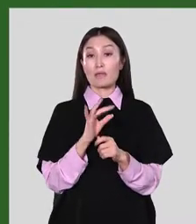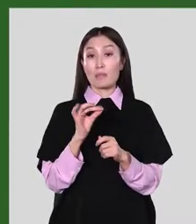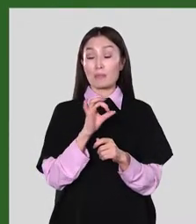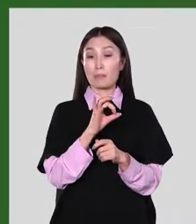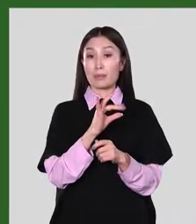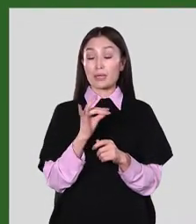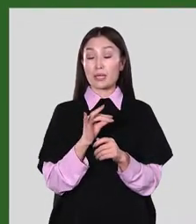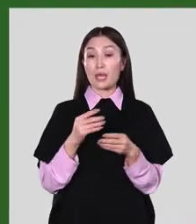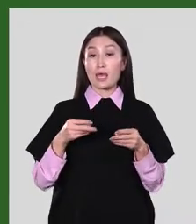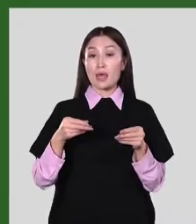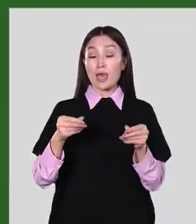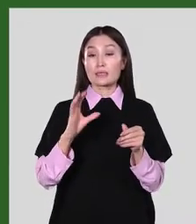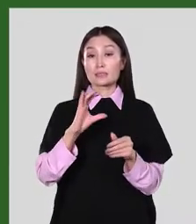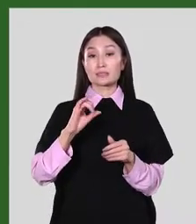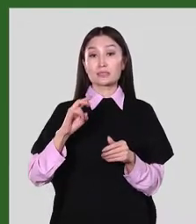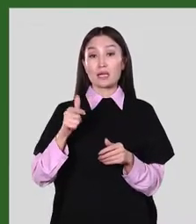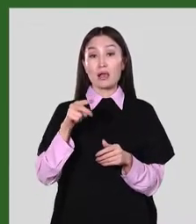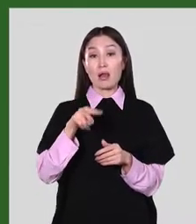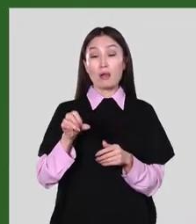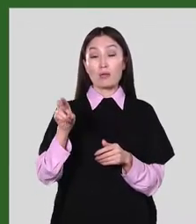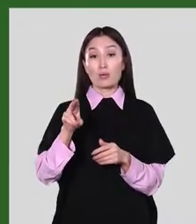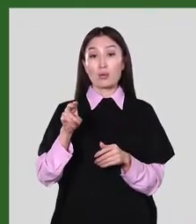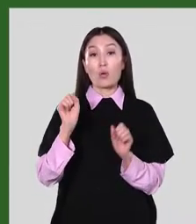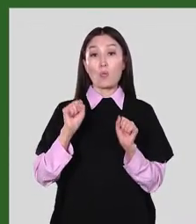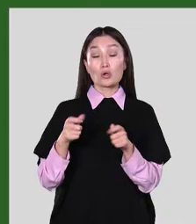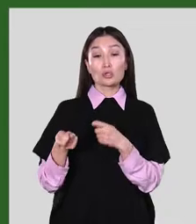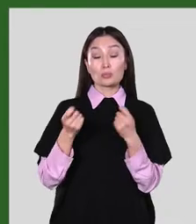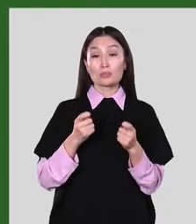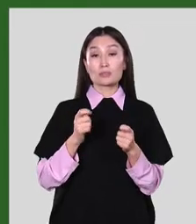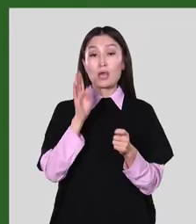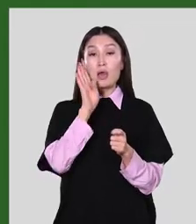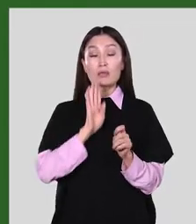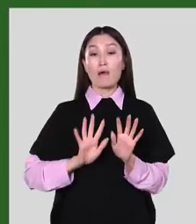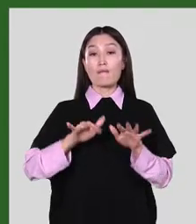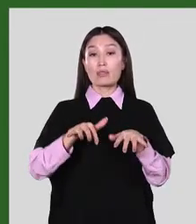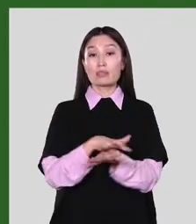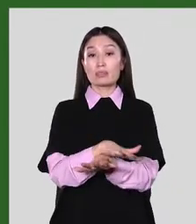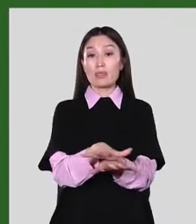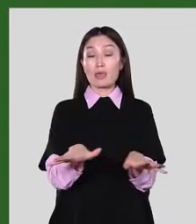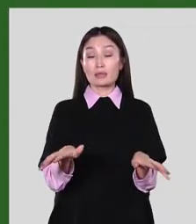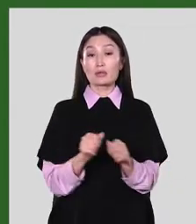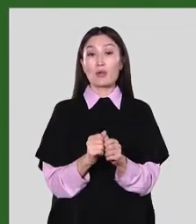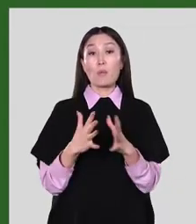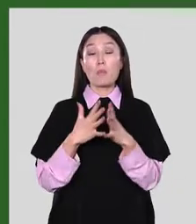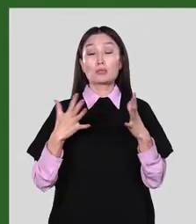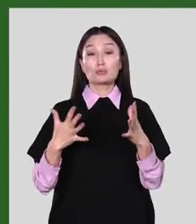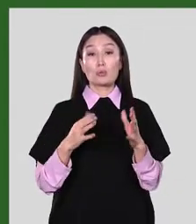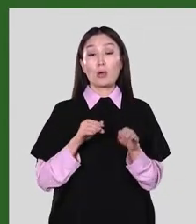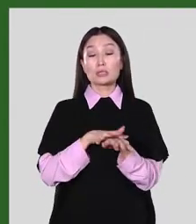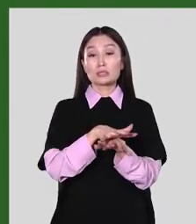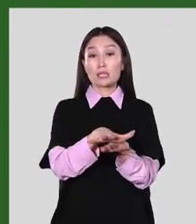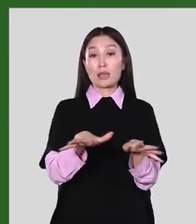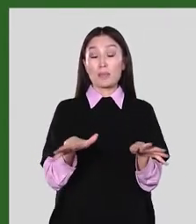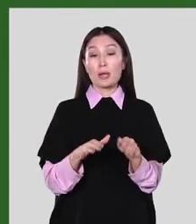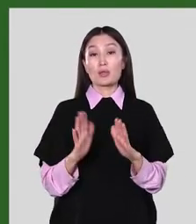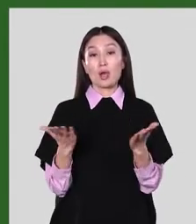интенсивном таяние снега или ледников может привести к наводнению то есть значительному затоплению